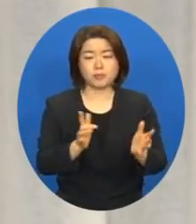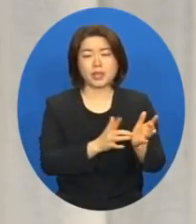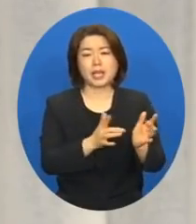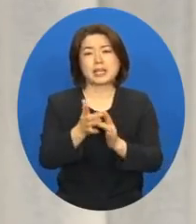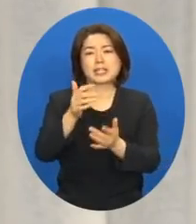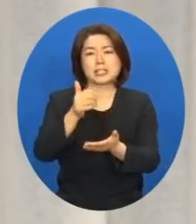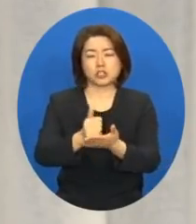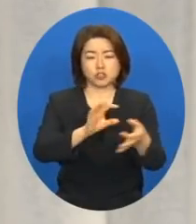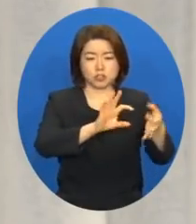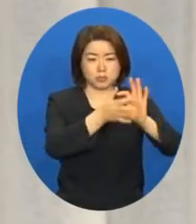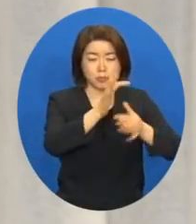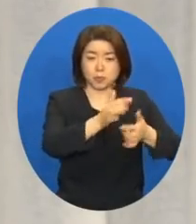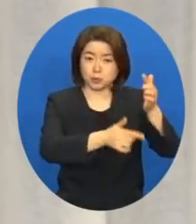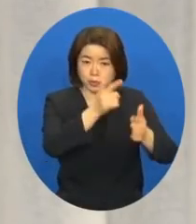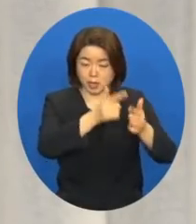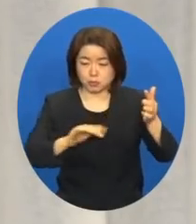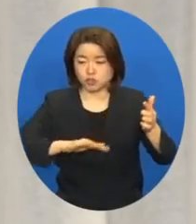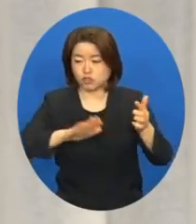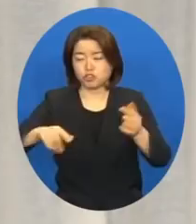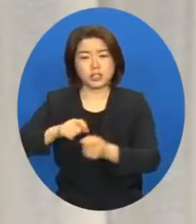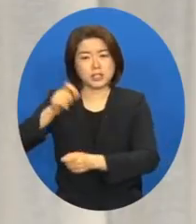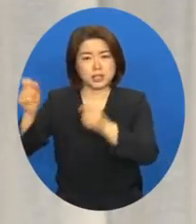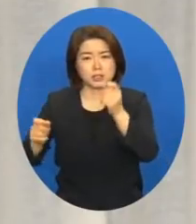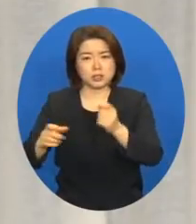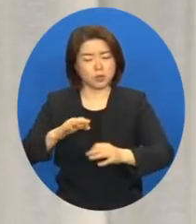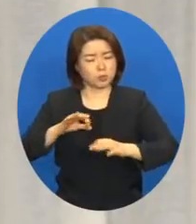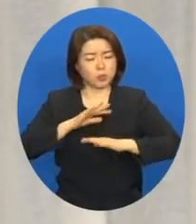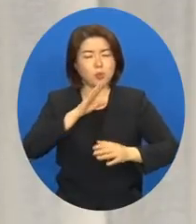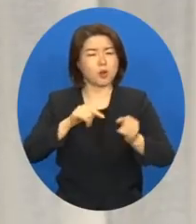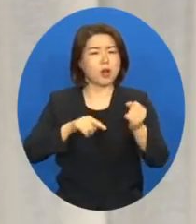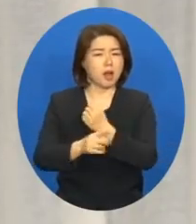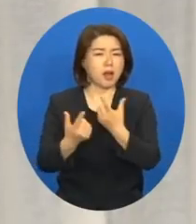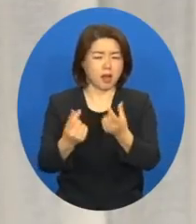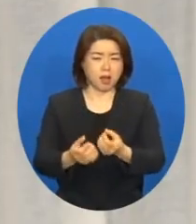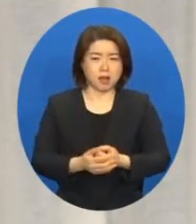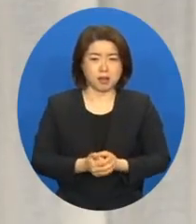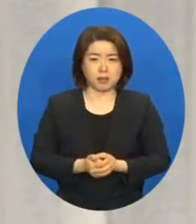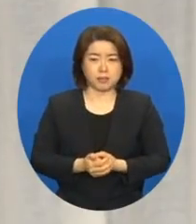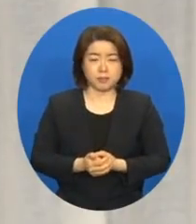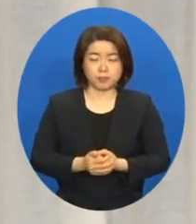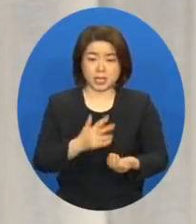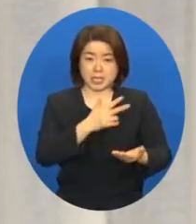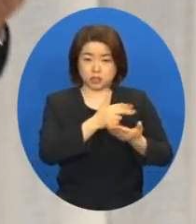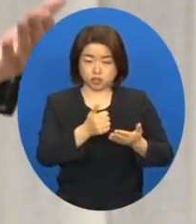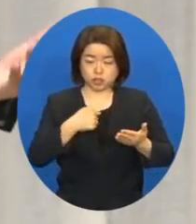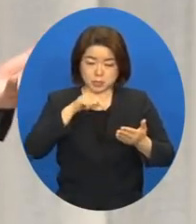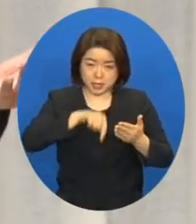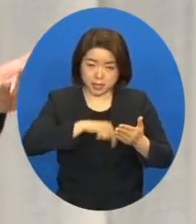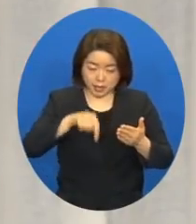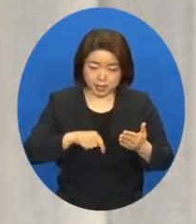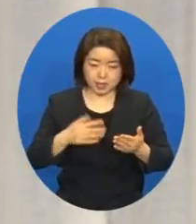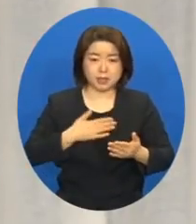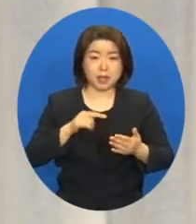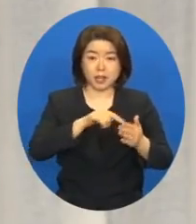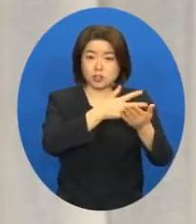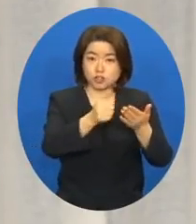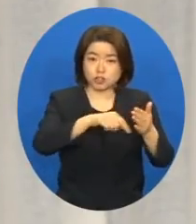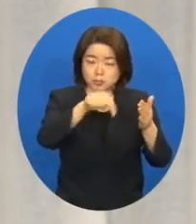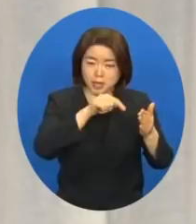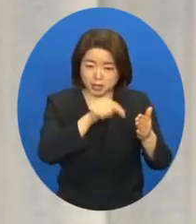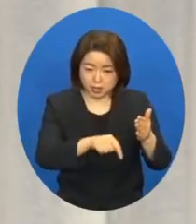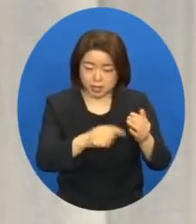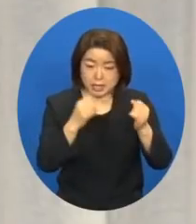우리는 가지라는 놀라운 진리예요. 우리가 주님 안에, 주님이 우리 안에 거하면 많은 열매가 맺겠다는 겁니다.